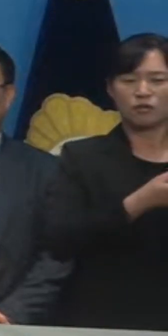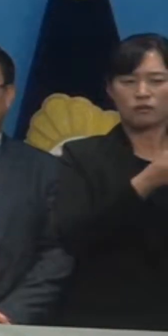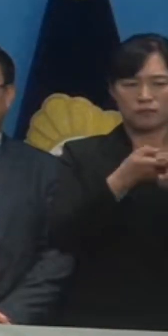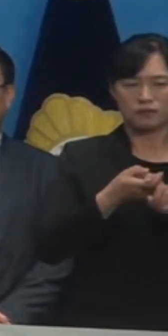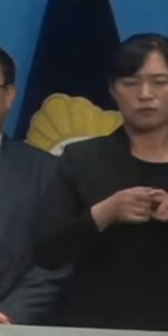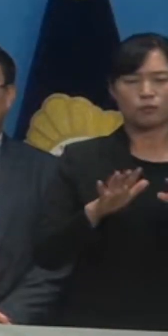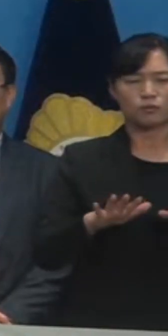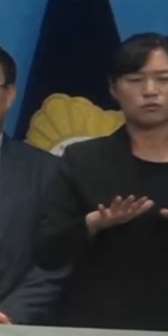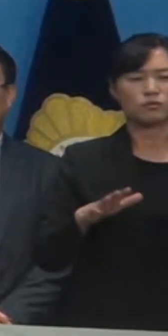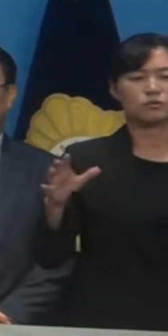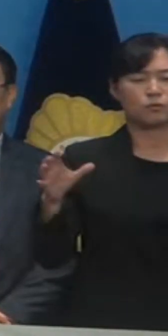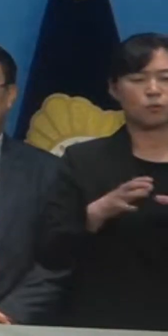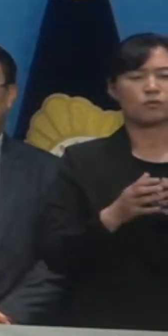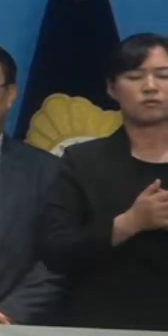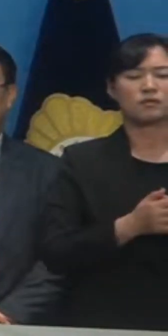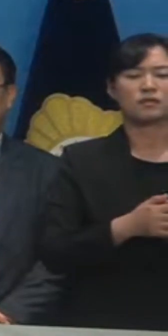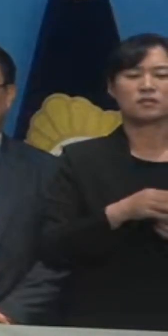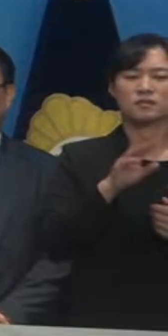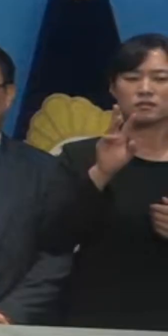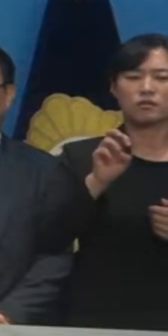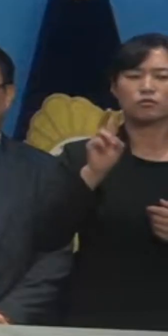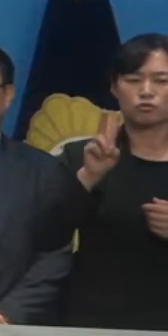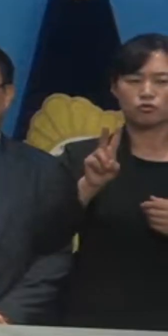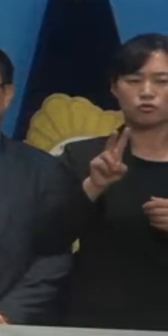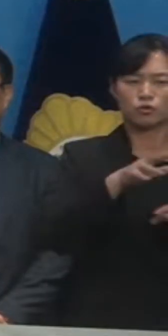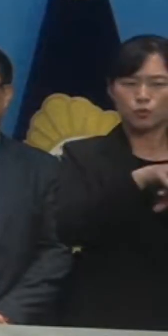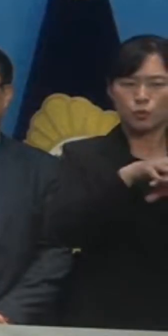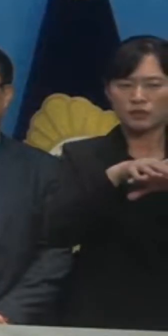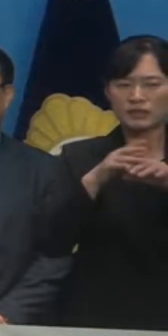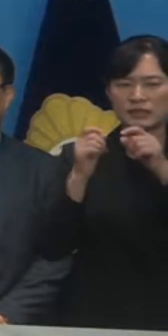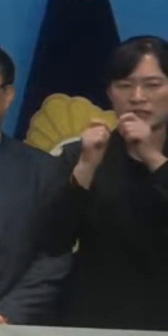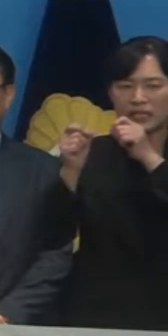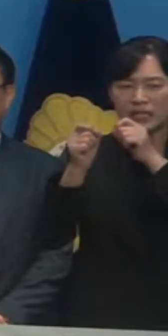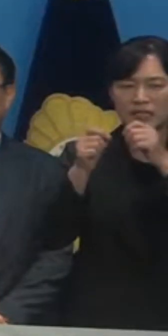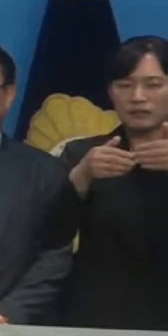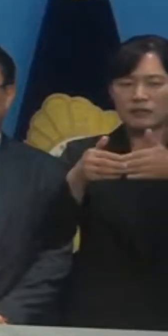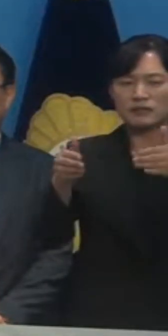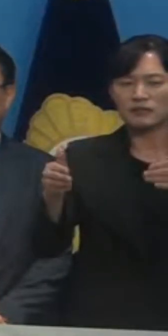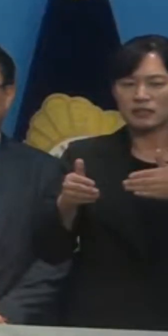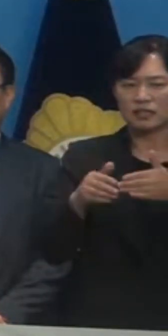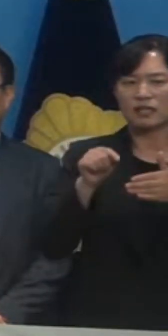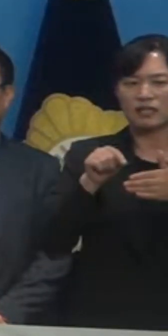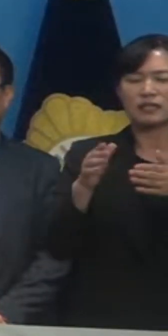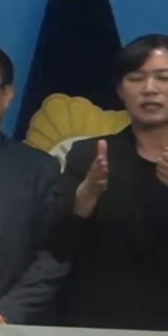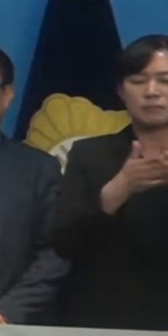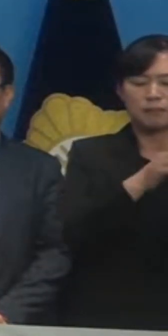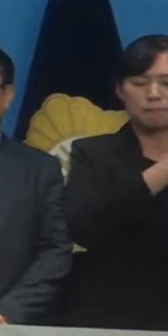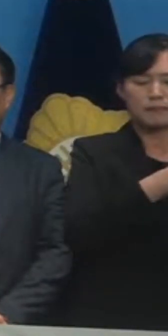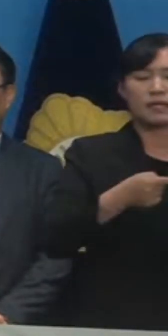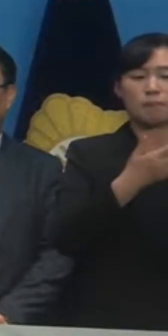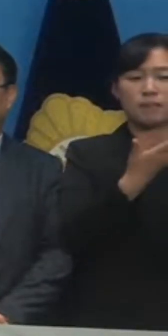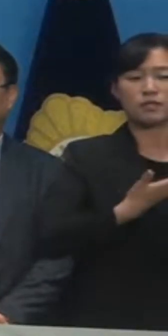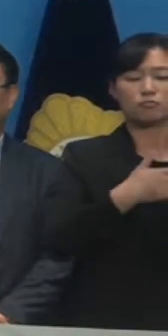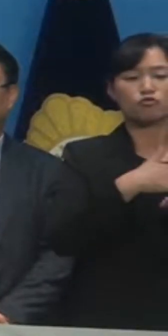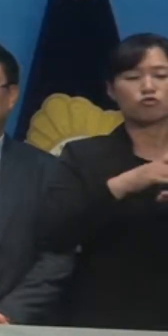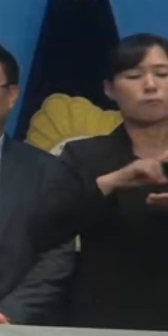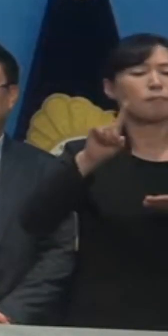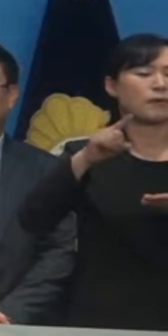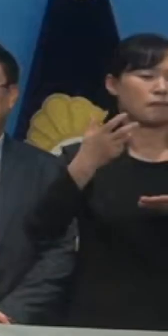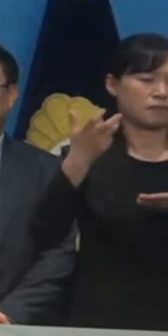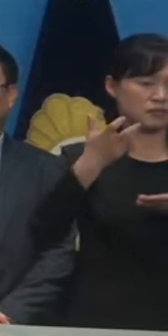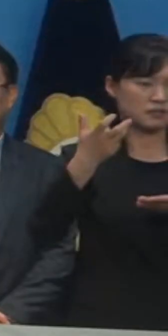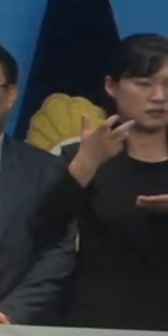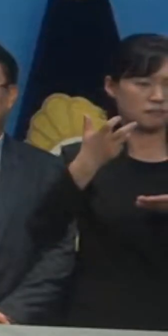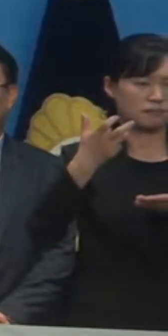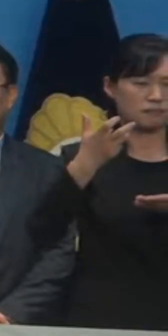총 32개 명색의 조직 사기범들에 의해서 피해를 입으신